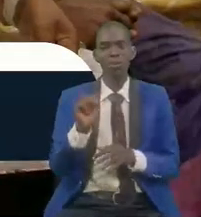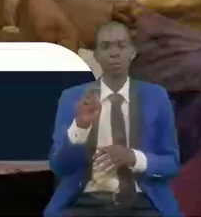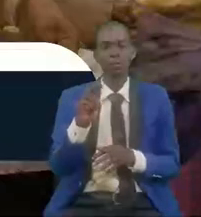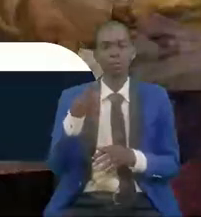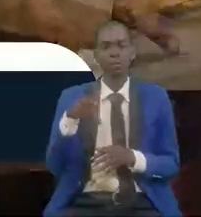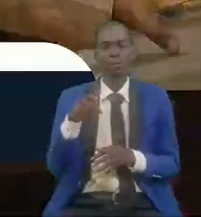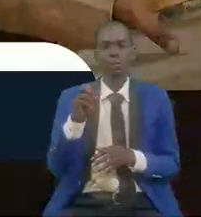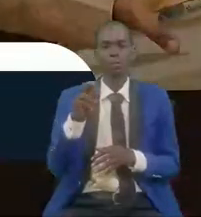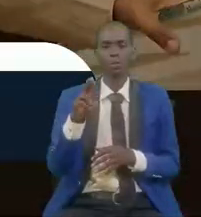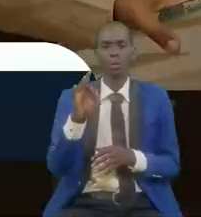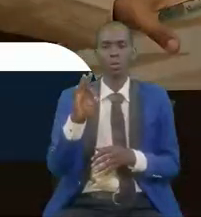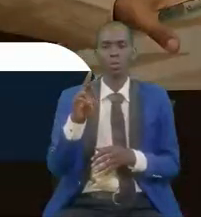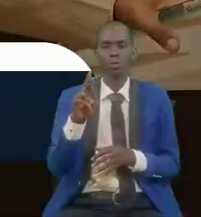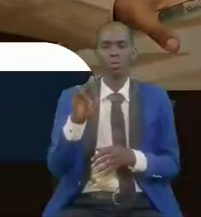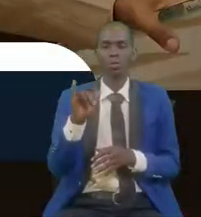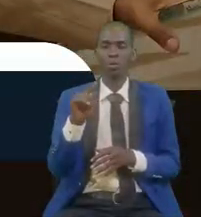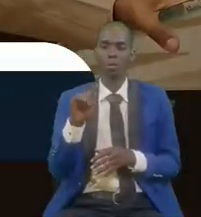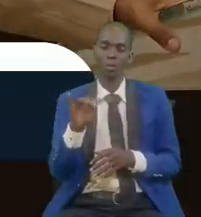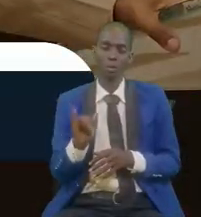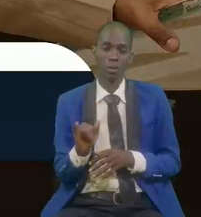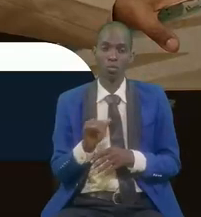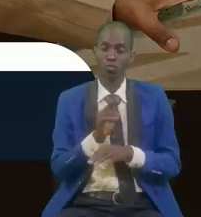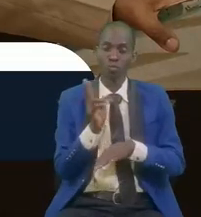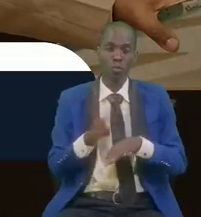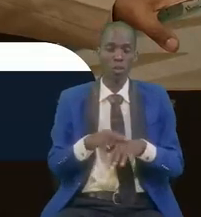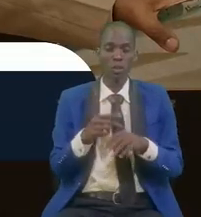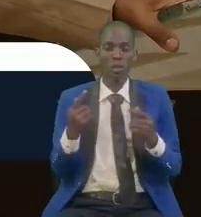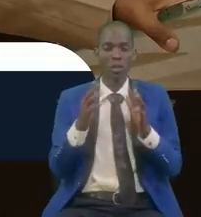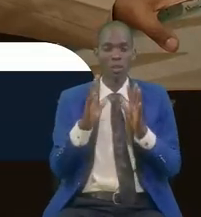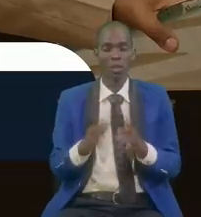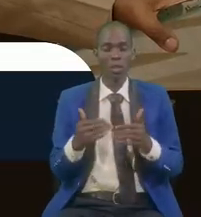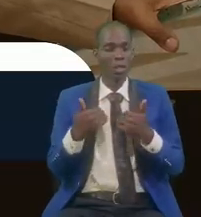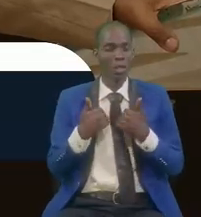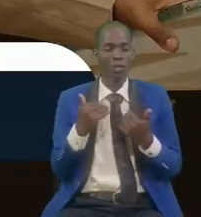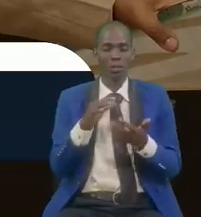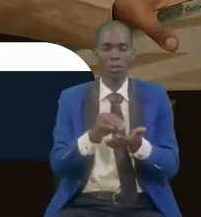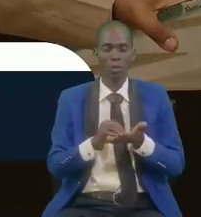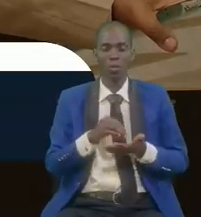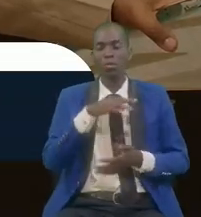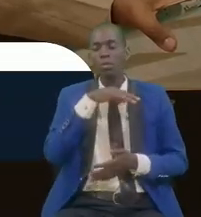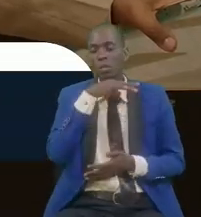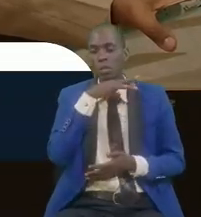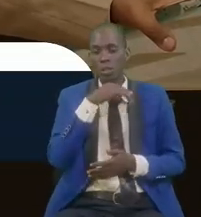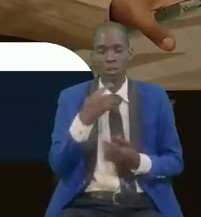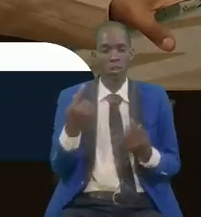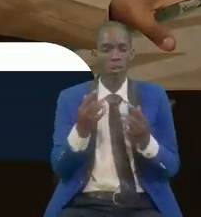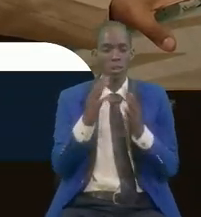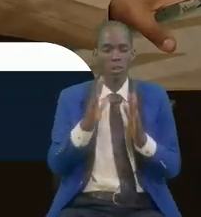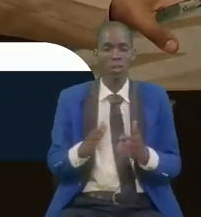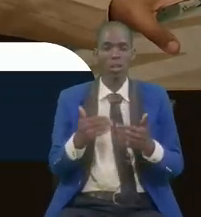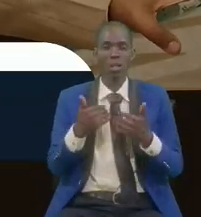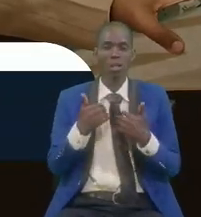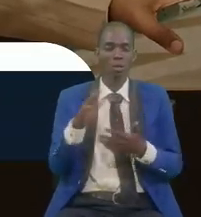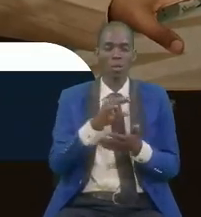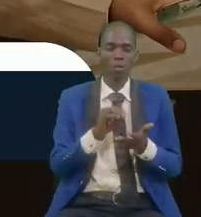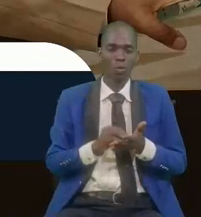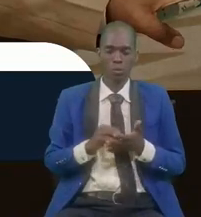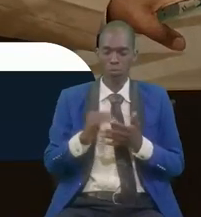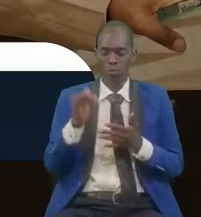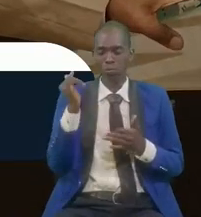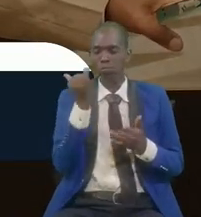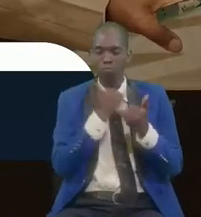fait, les pécheurs, ils ont leur souillure. Ils ont leur